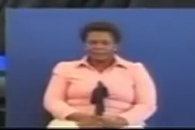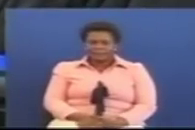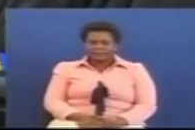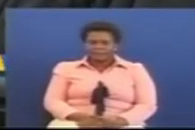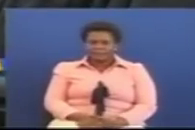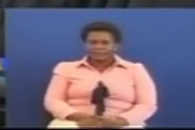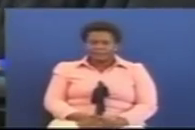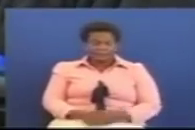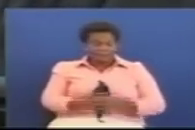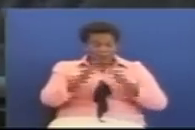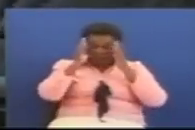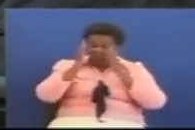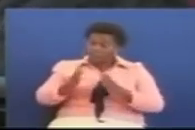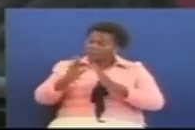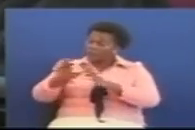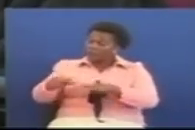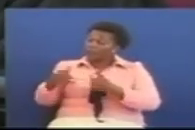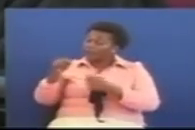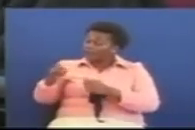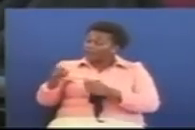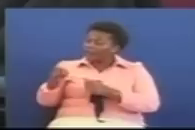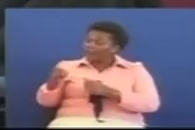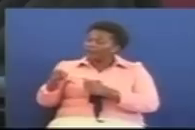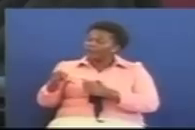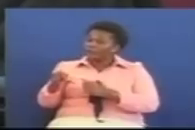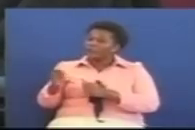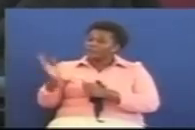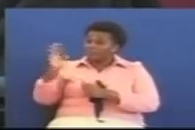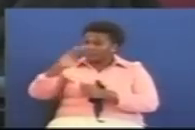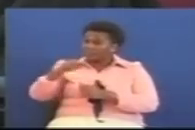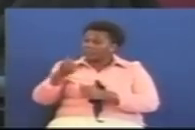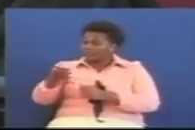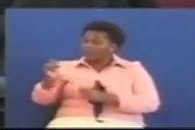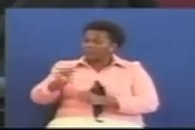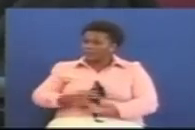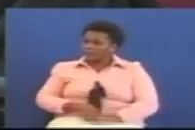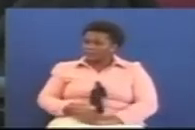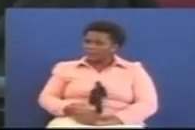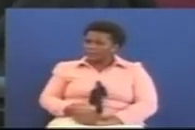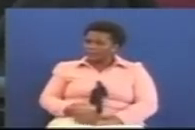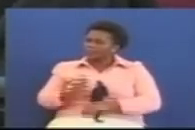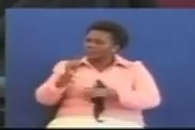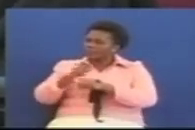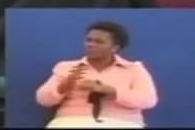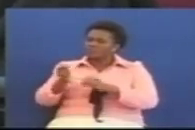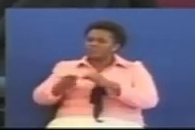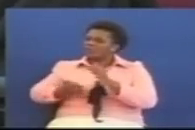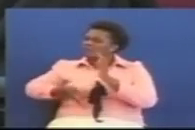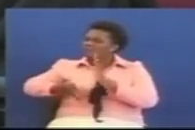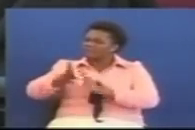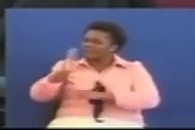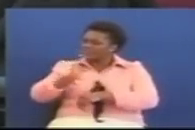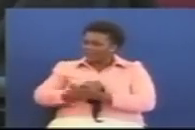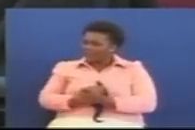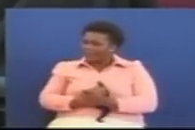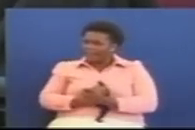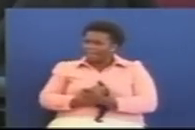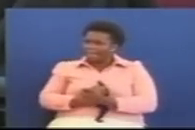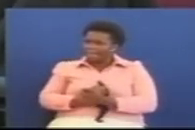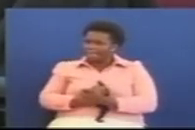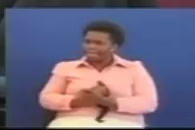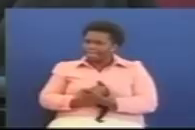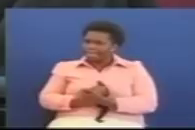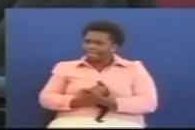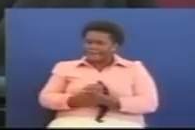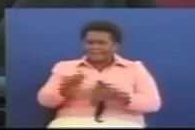yenyewe. Leo ndio hoja ya wizara hii. Na muda wetu umeenda sana, mnafahamu. Kwa